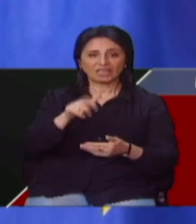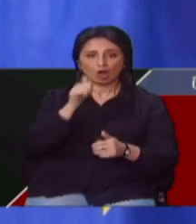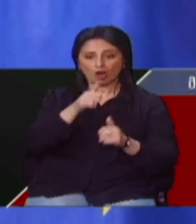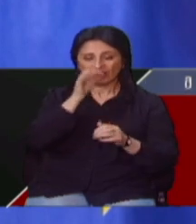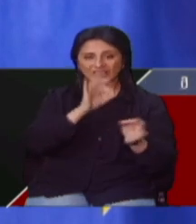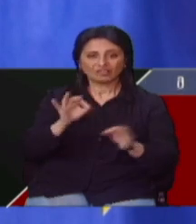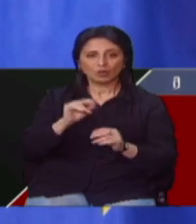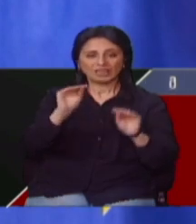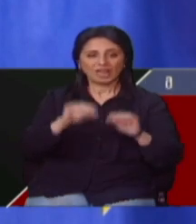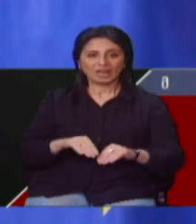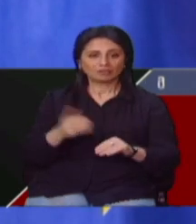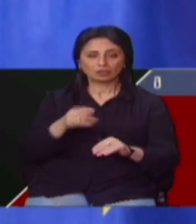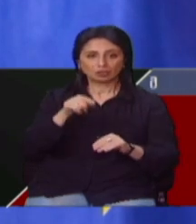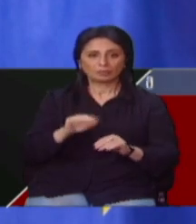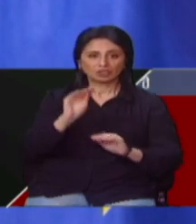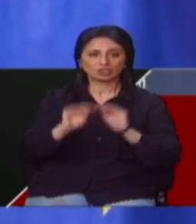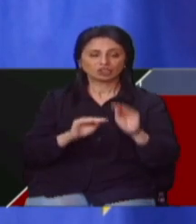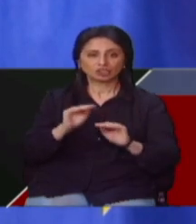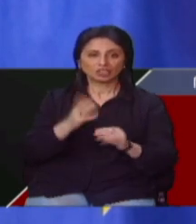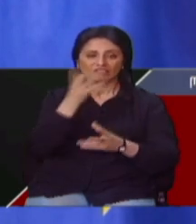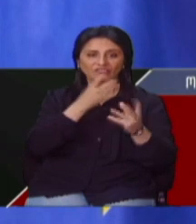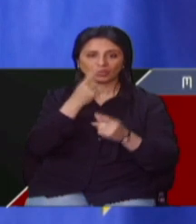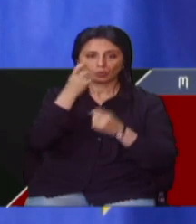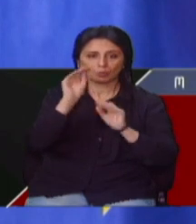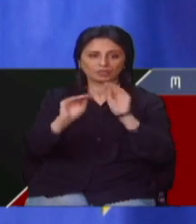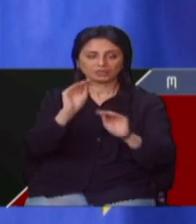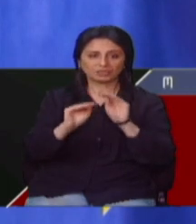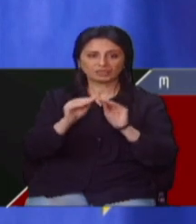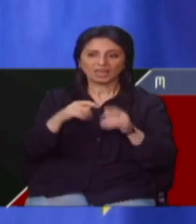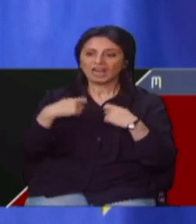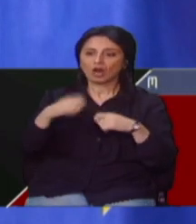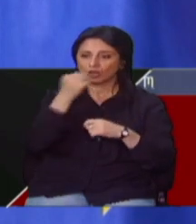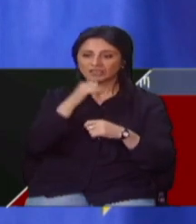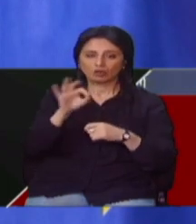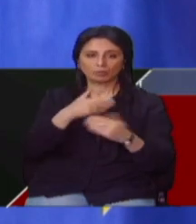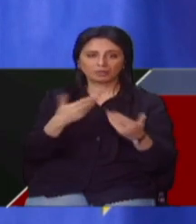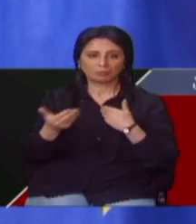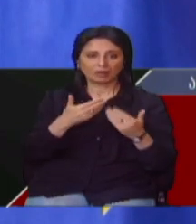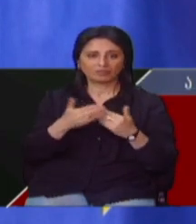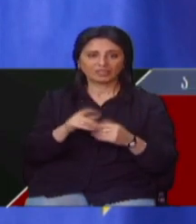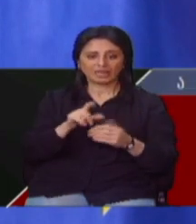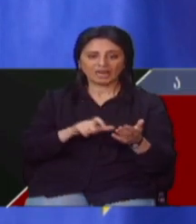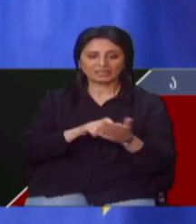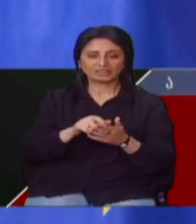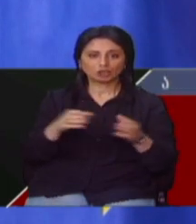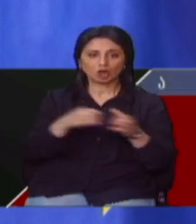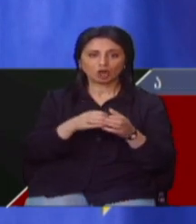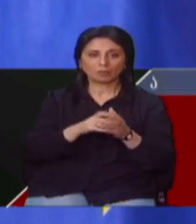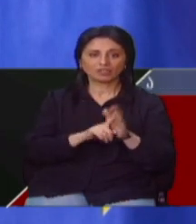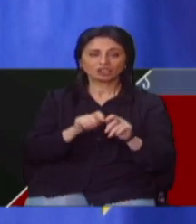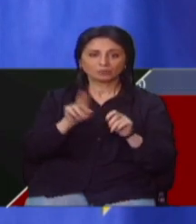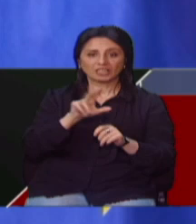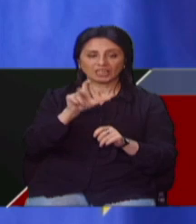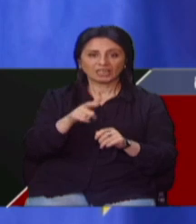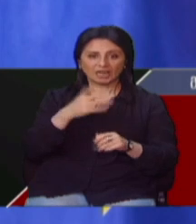ყოველთვიური დეკლარაციები, რომლებშიც შეტანილი იქნა ფიქტიური მონაცემები რეალიზებულ საქონელთან მიმართებაში, რა გზითაც კომპანიებს შეუქმნეს